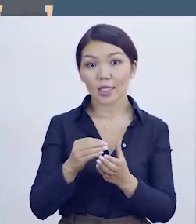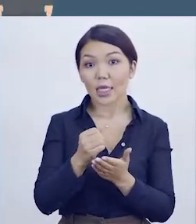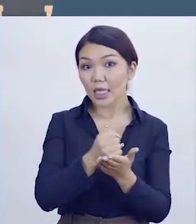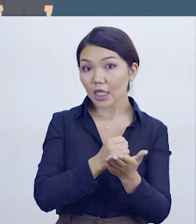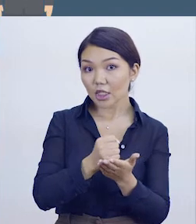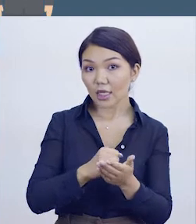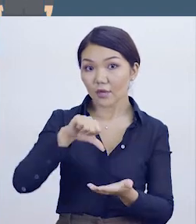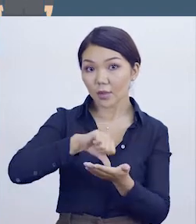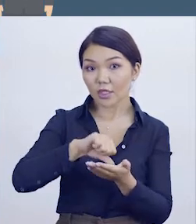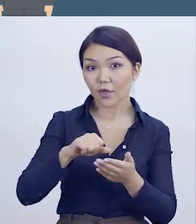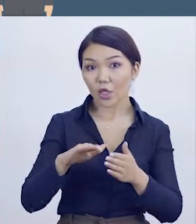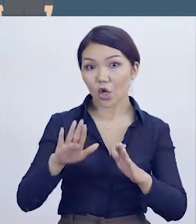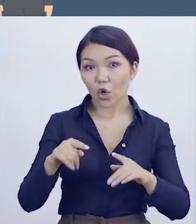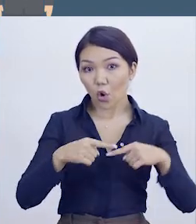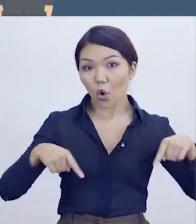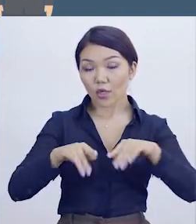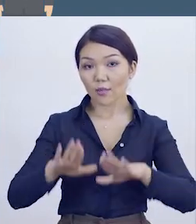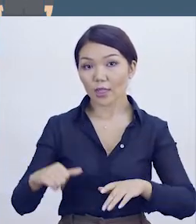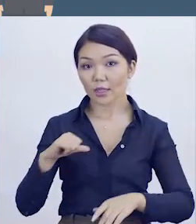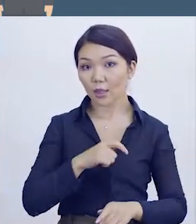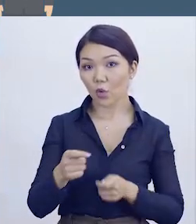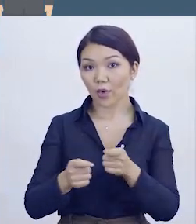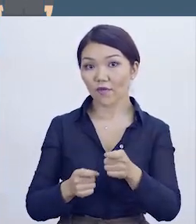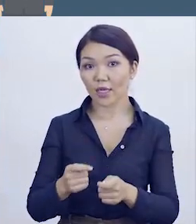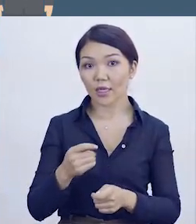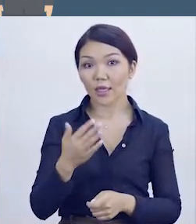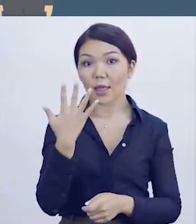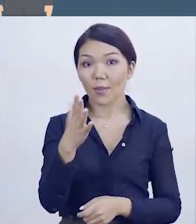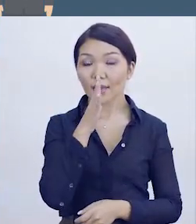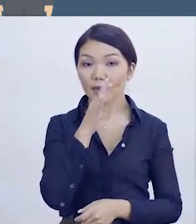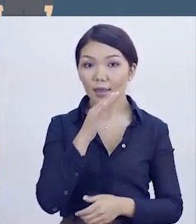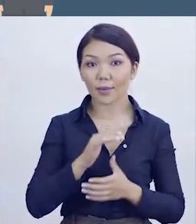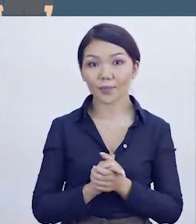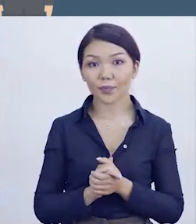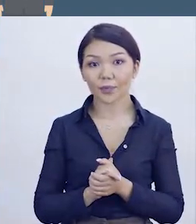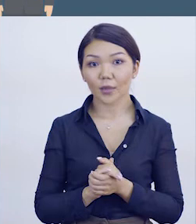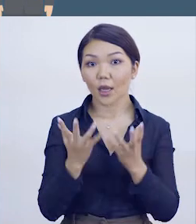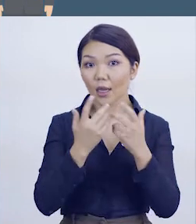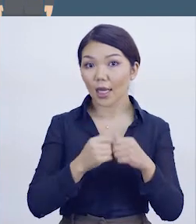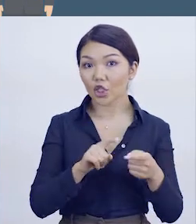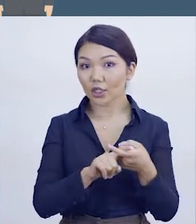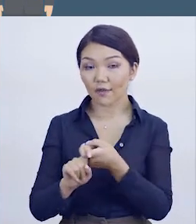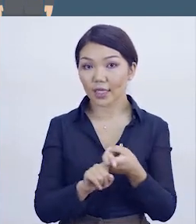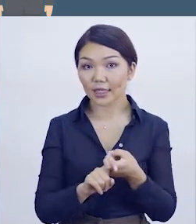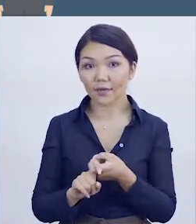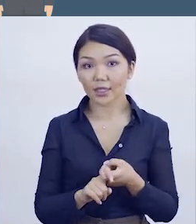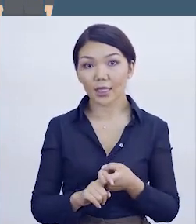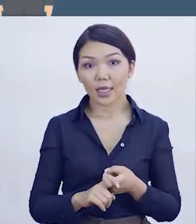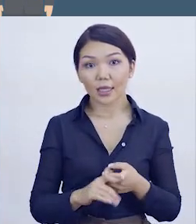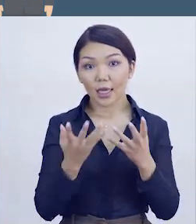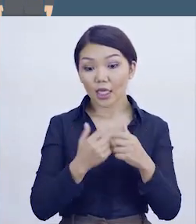избирательная комиссия формируется территориальной избирательной комиссией из представителей политических партий и резерва из представителей органов